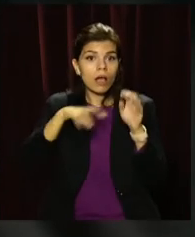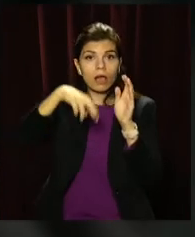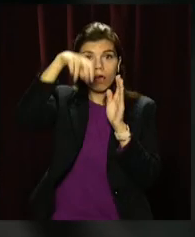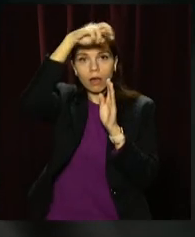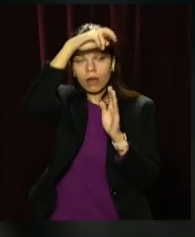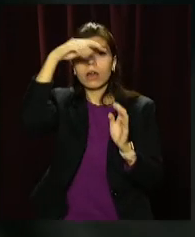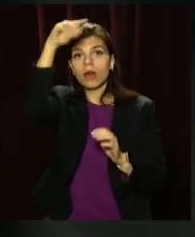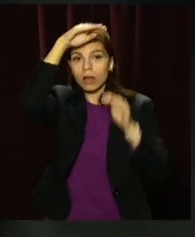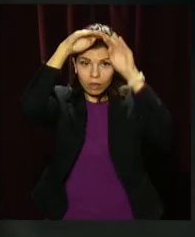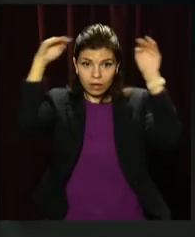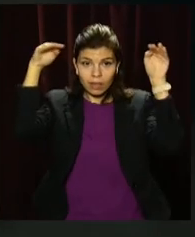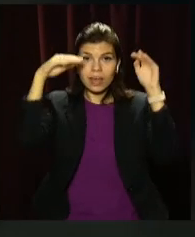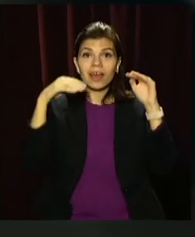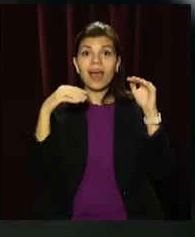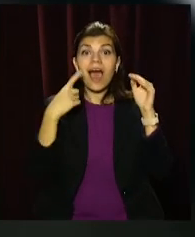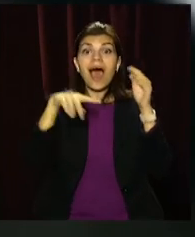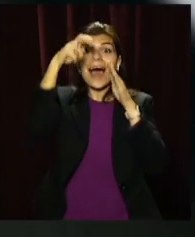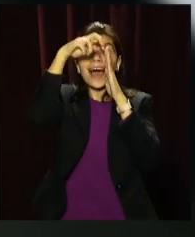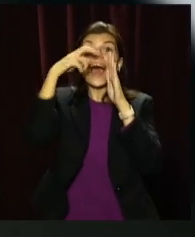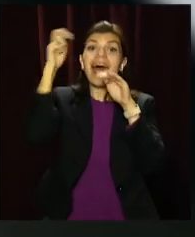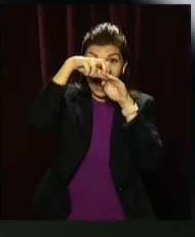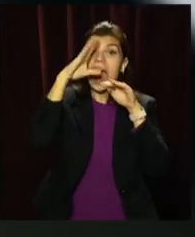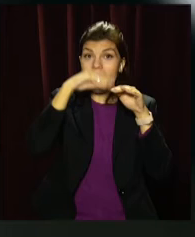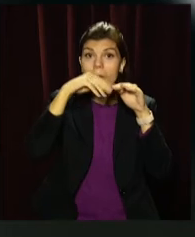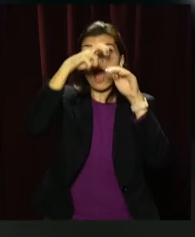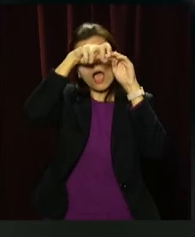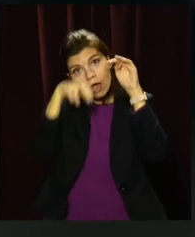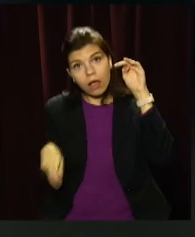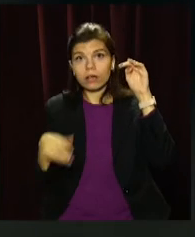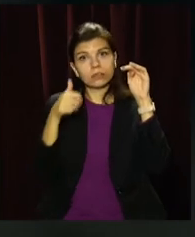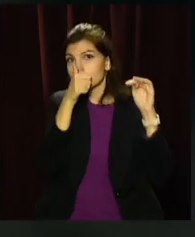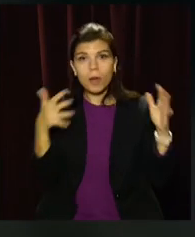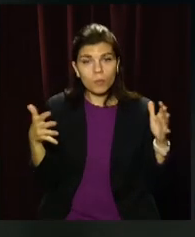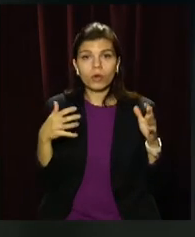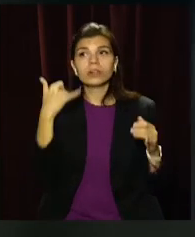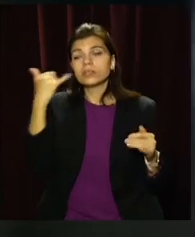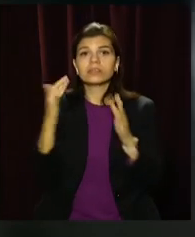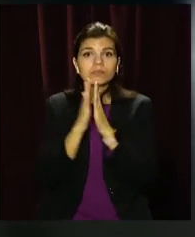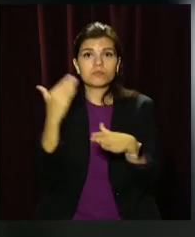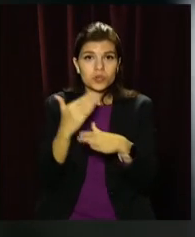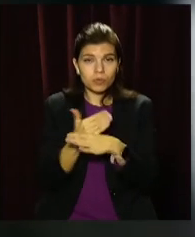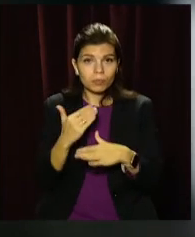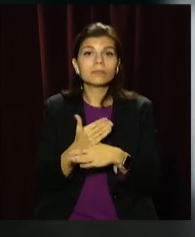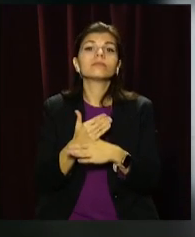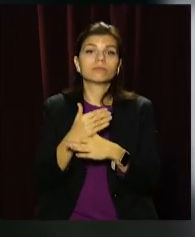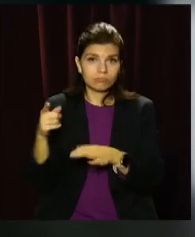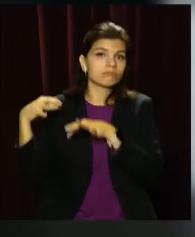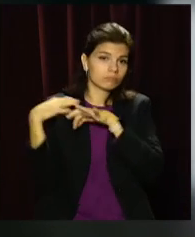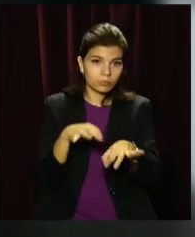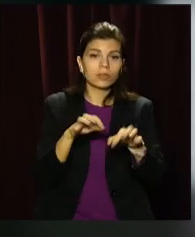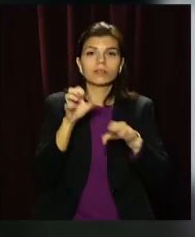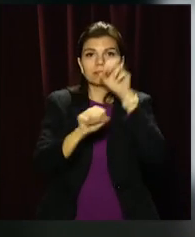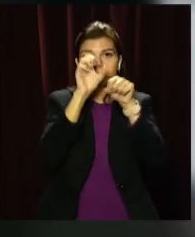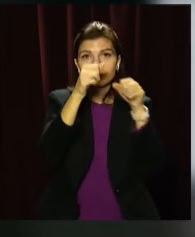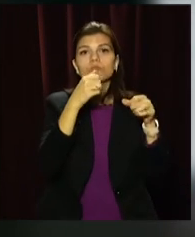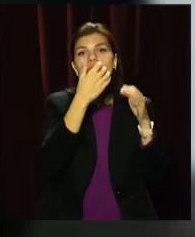дах трансформаторної будки, а от спуститися самостійно вже не зміг. Надзвичайники піднялися драбиною та допомогли